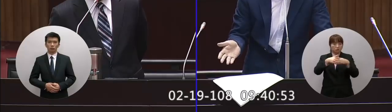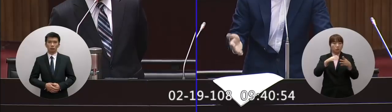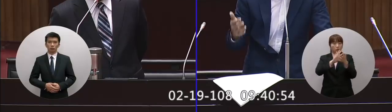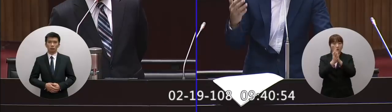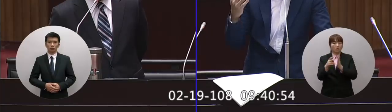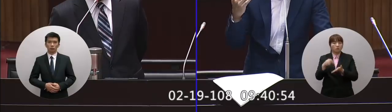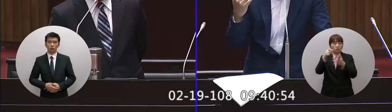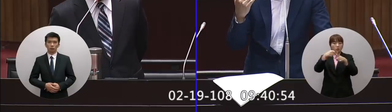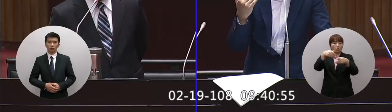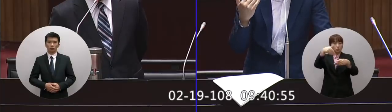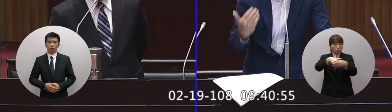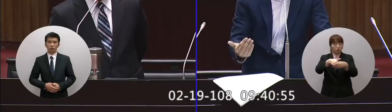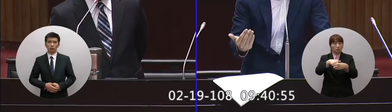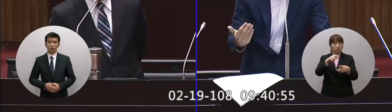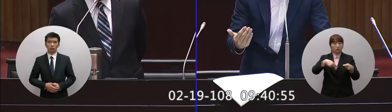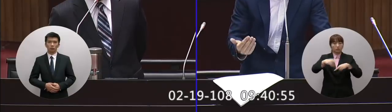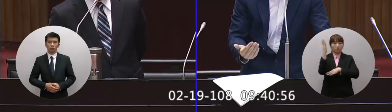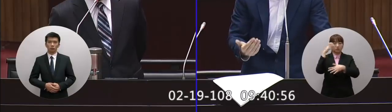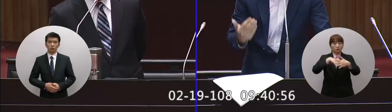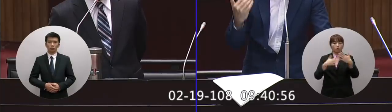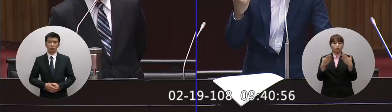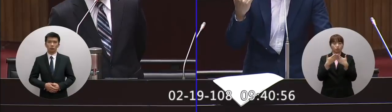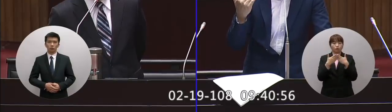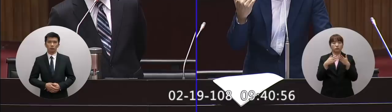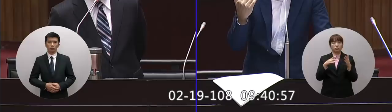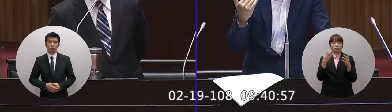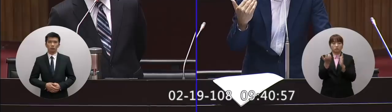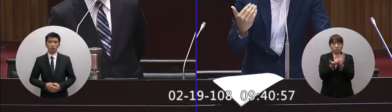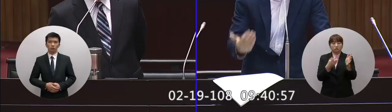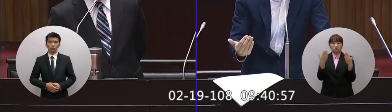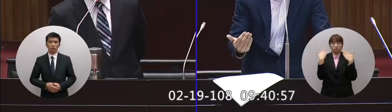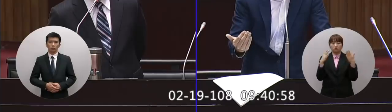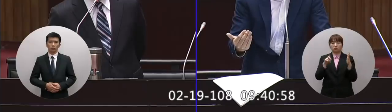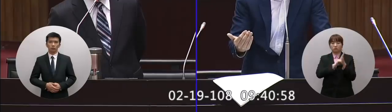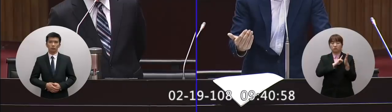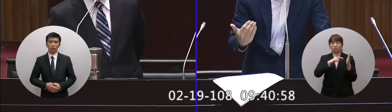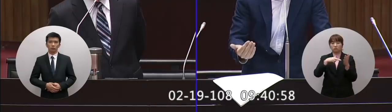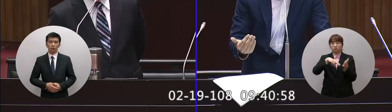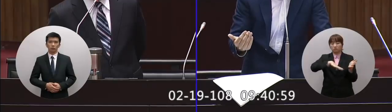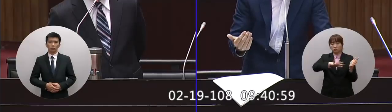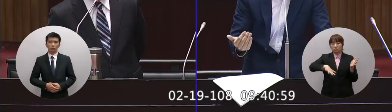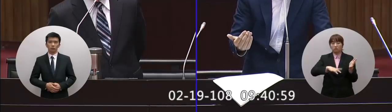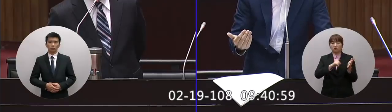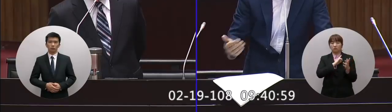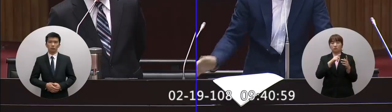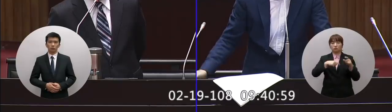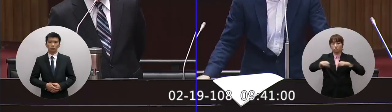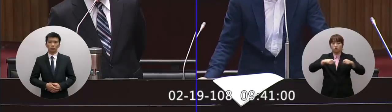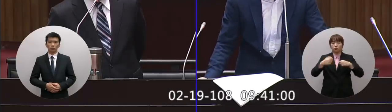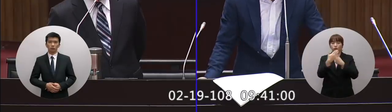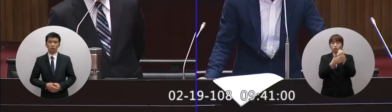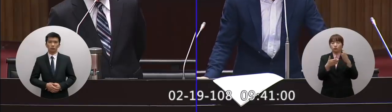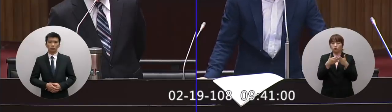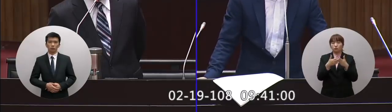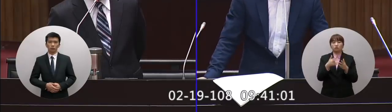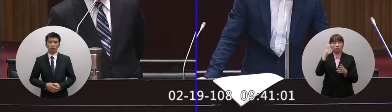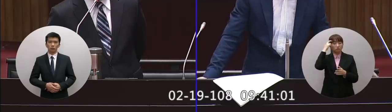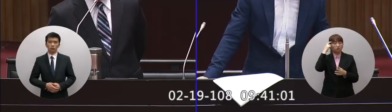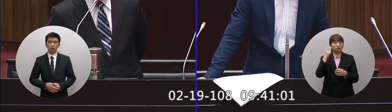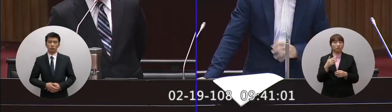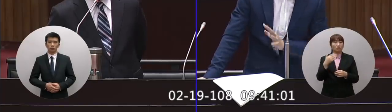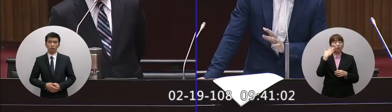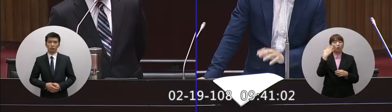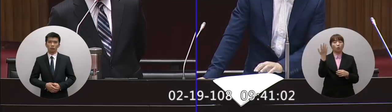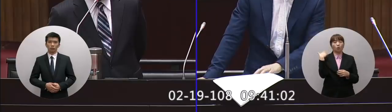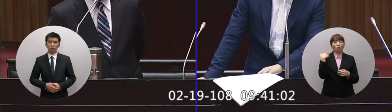题目，行政院是不是应该把他立场讲非常清楚，去护卫你的政策？不过院长，我要问，如果